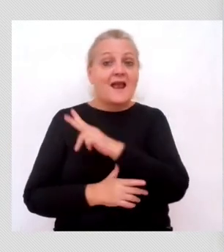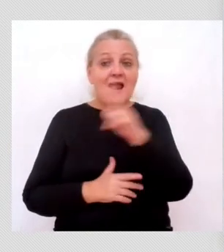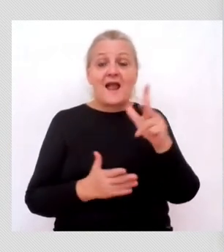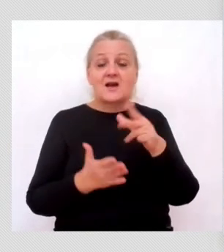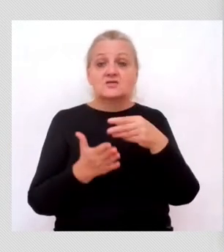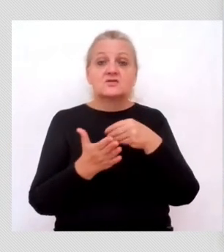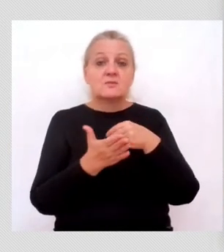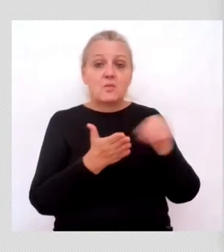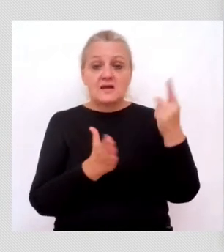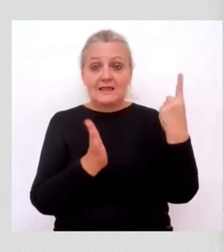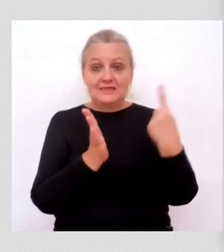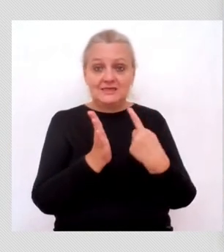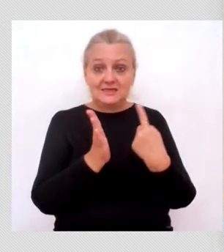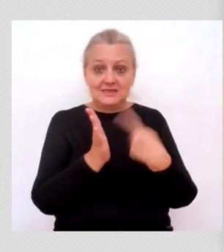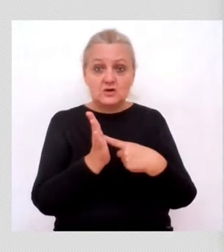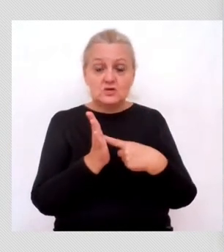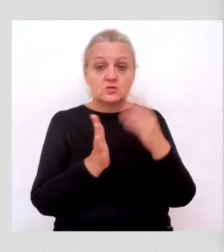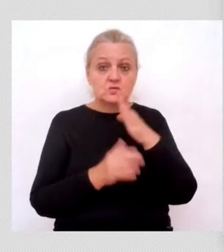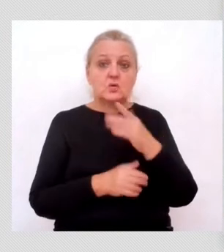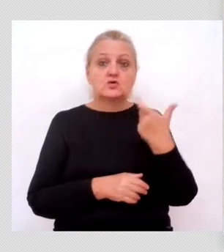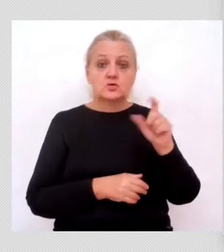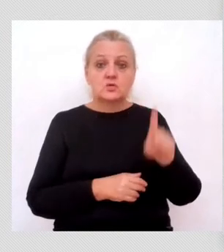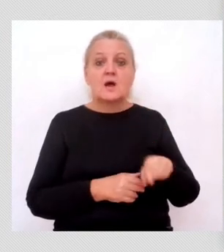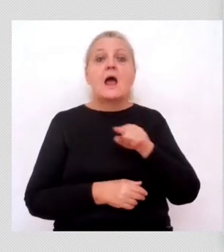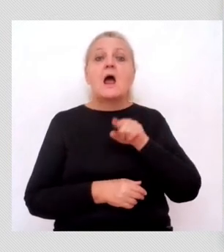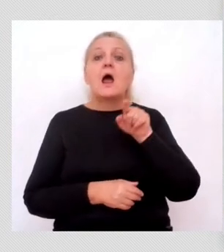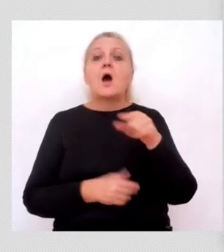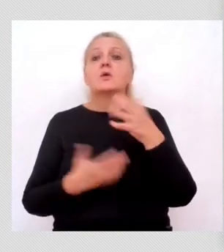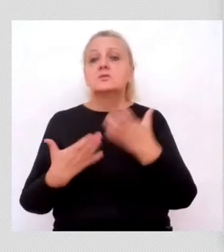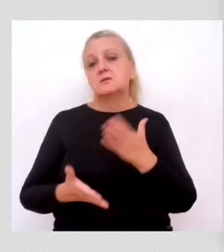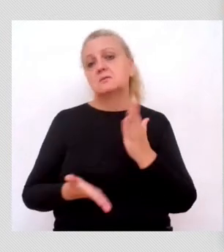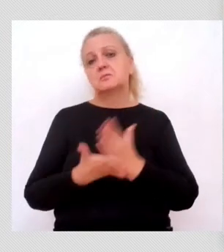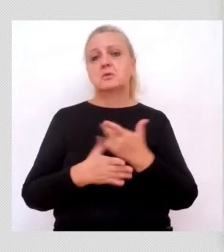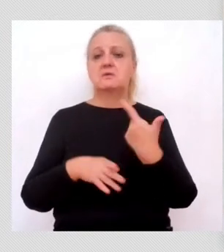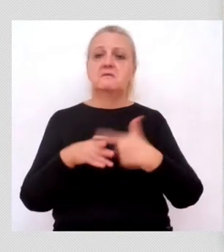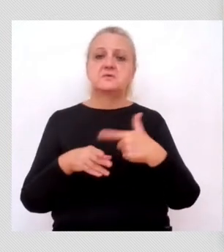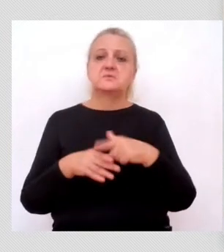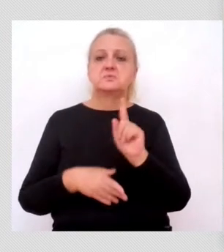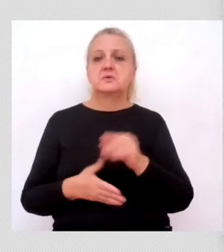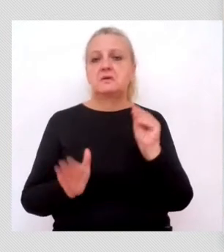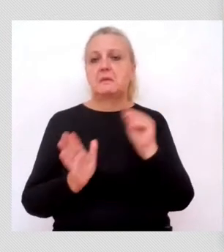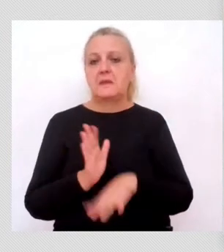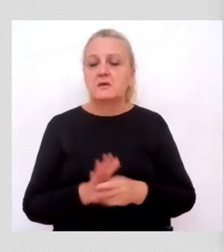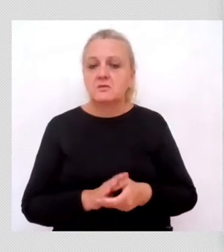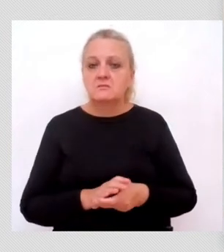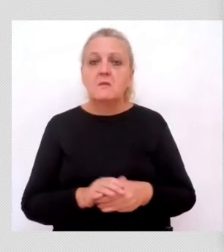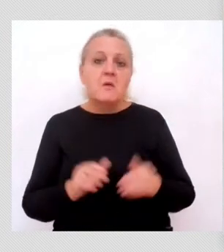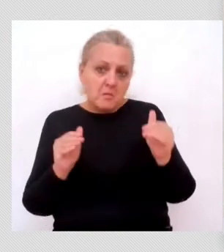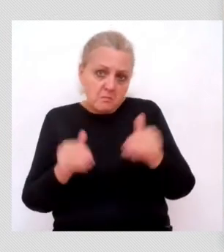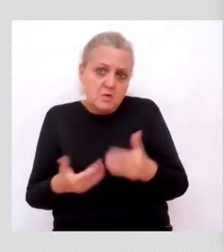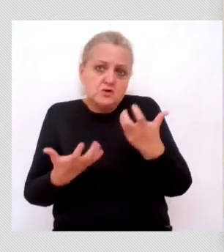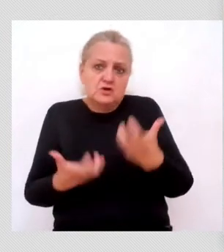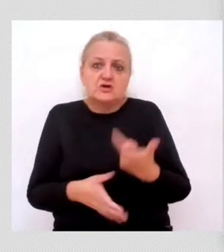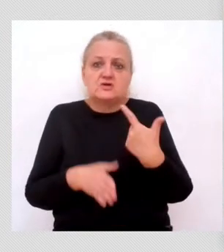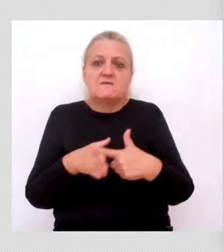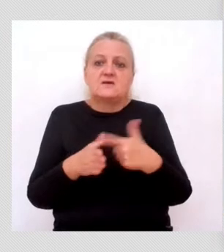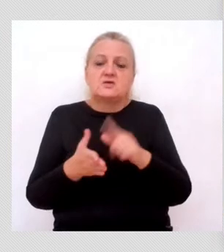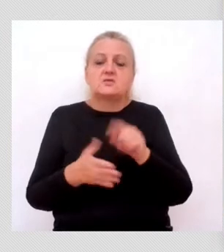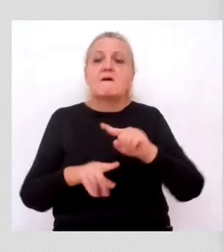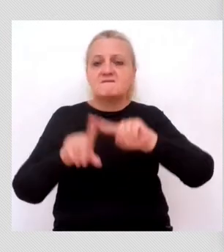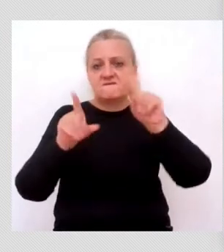1000 ulotek 100 zł, a on chce tylko 20. Może chcieć 20. On wystawia